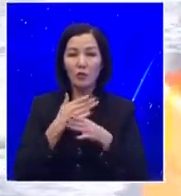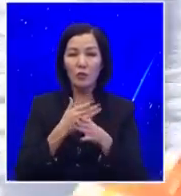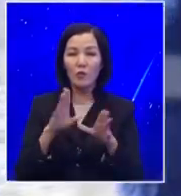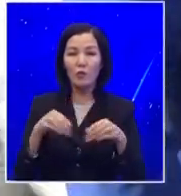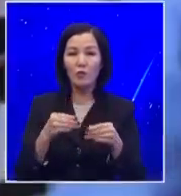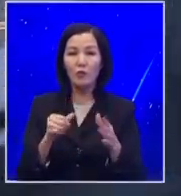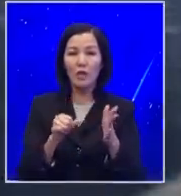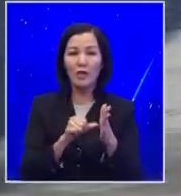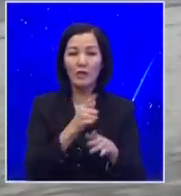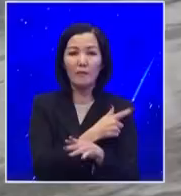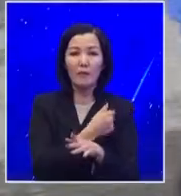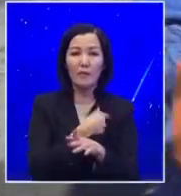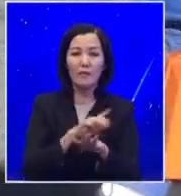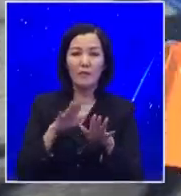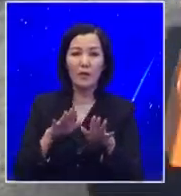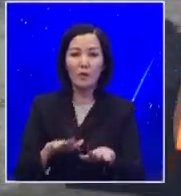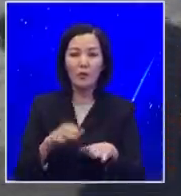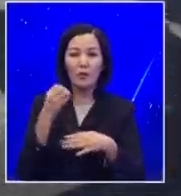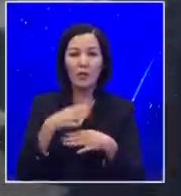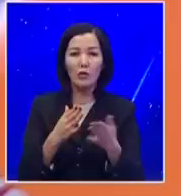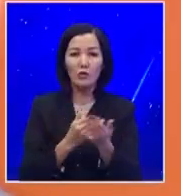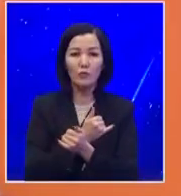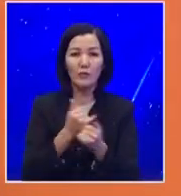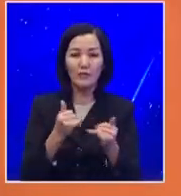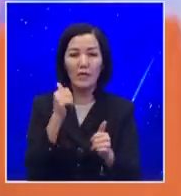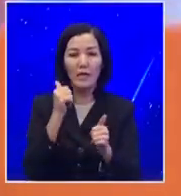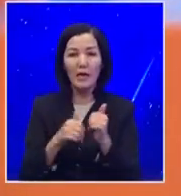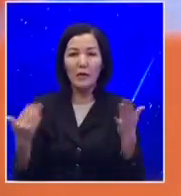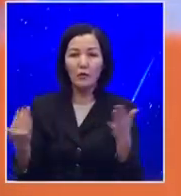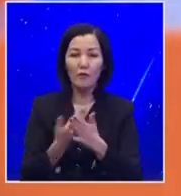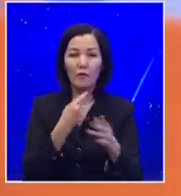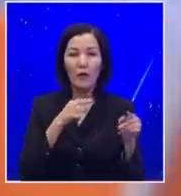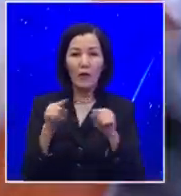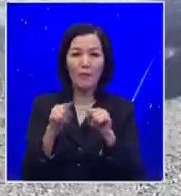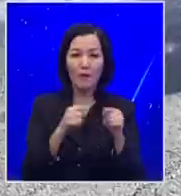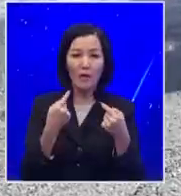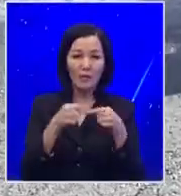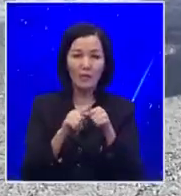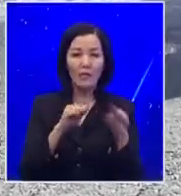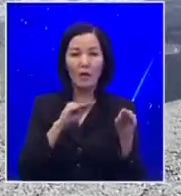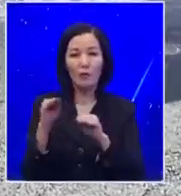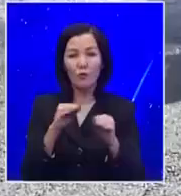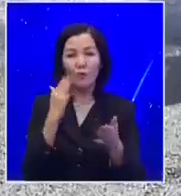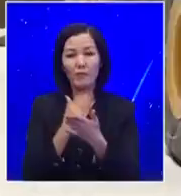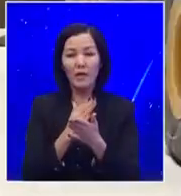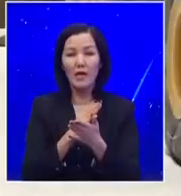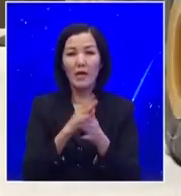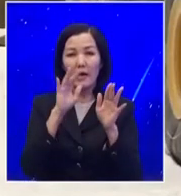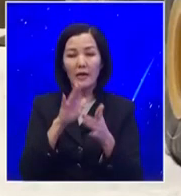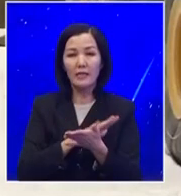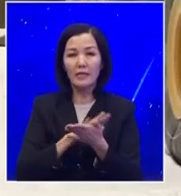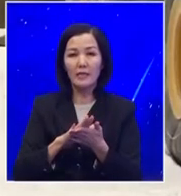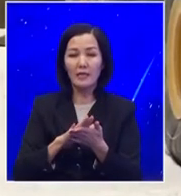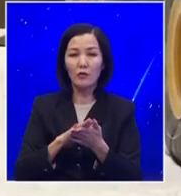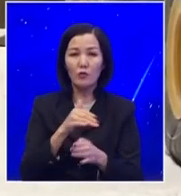үшін 6 медициналық құтқару орталығы жұмыс істейді. Әрқайсысы заманауи технологиямен жабдықталыпты. Ал қарды тазарту мен жолдарды